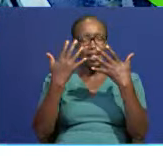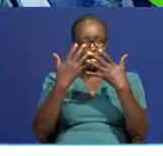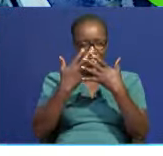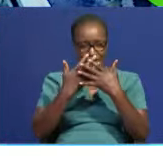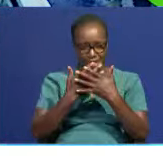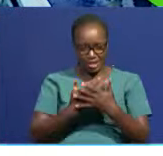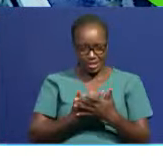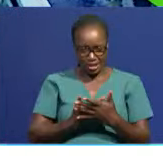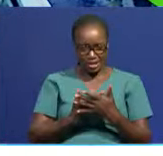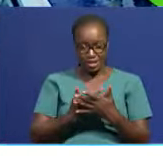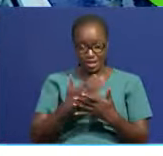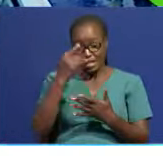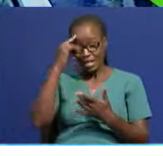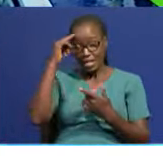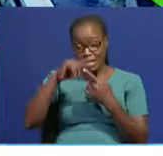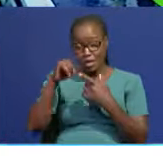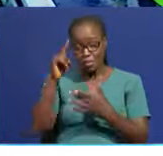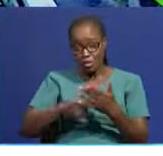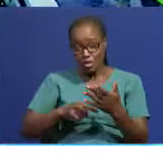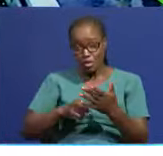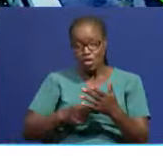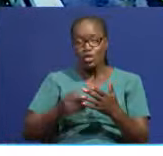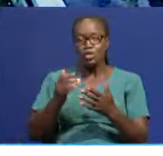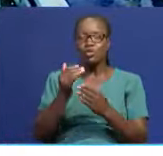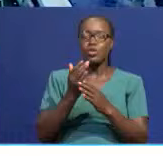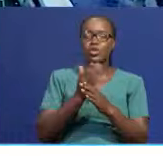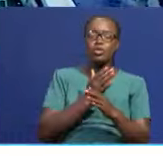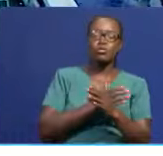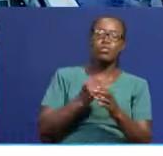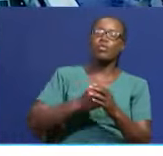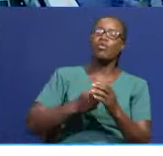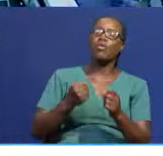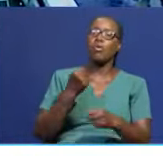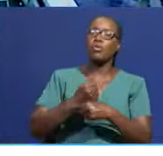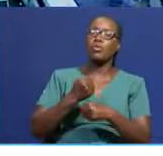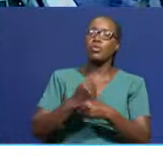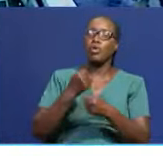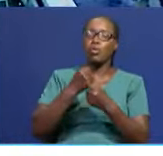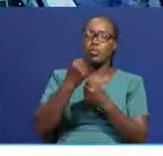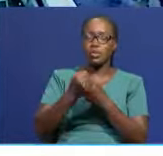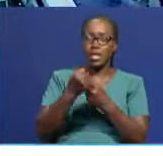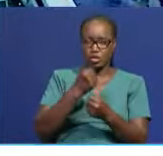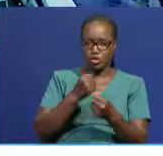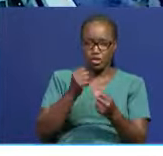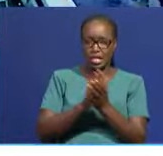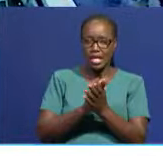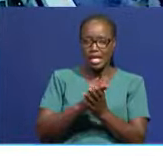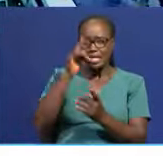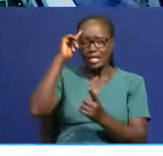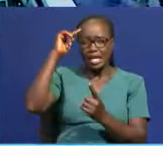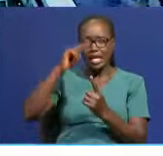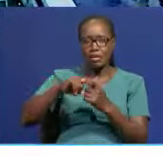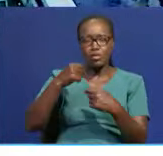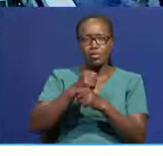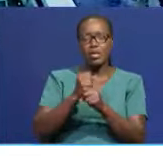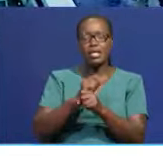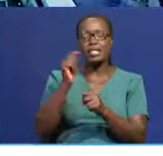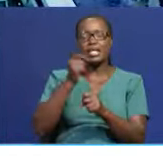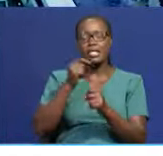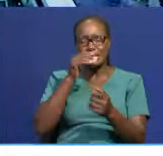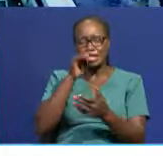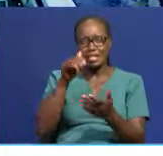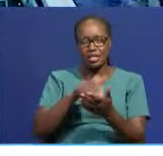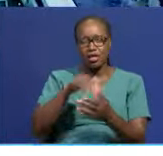usiku ili kuinua kiwango cha uzalishaji. Rais William Ruto amesema hatua hii inanuia kuifanya Kenya kuwa kivutio